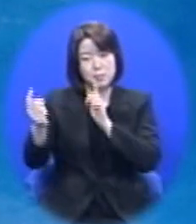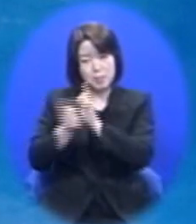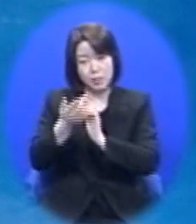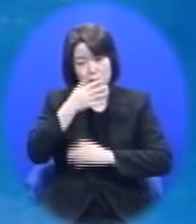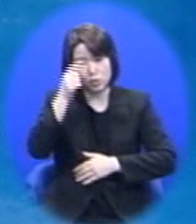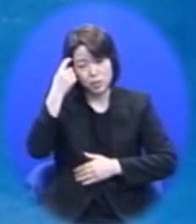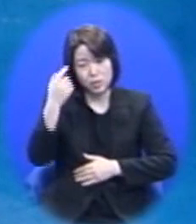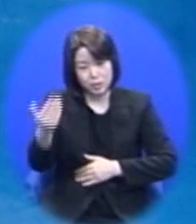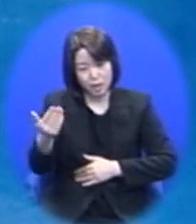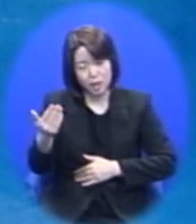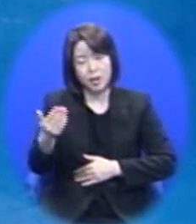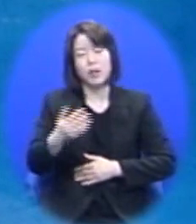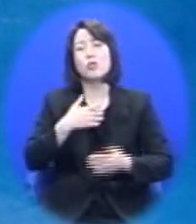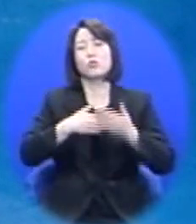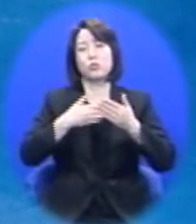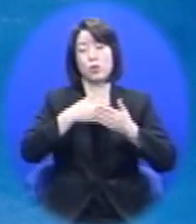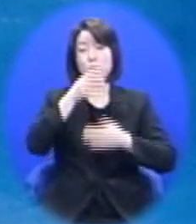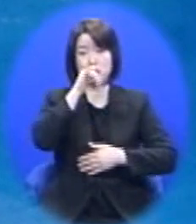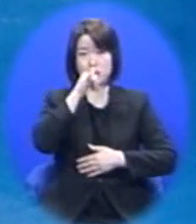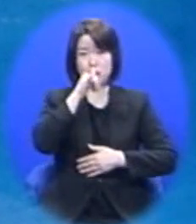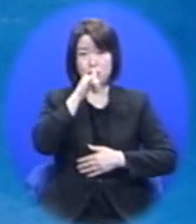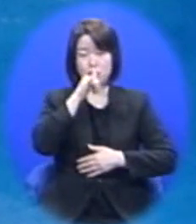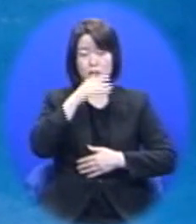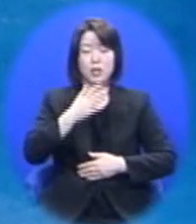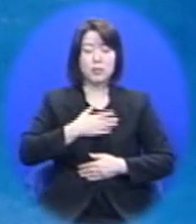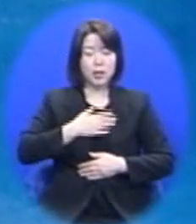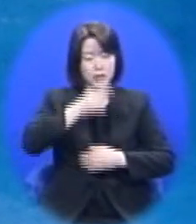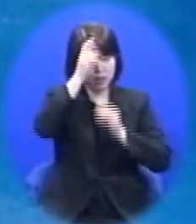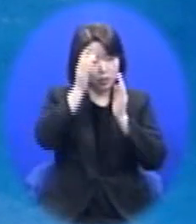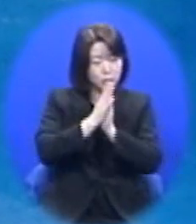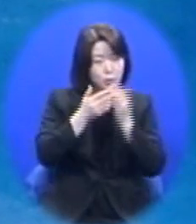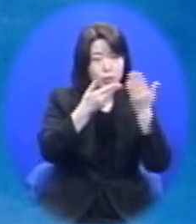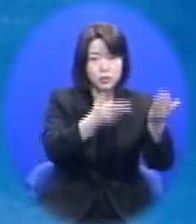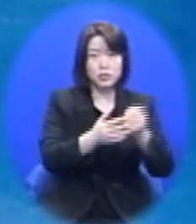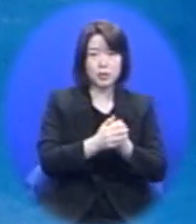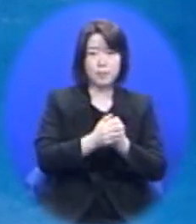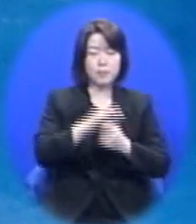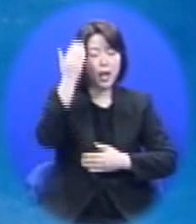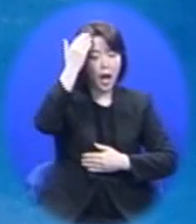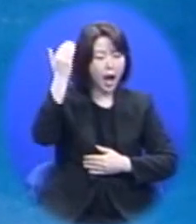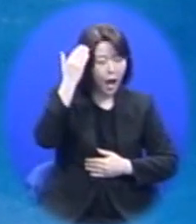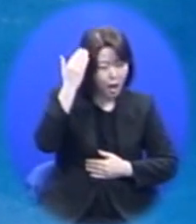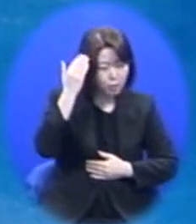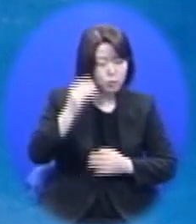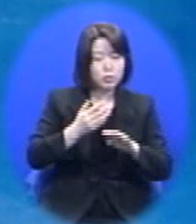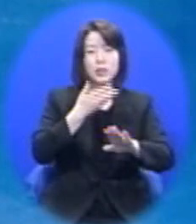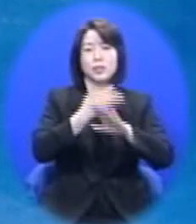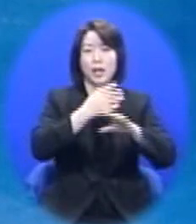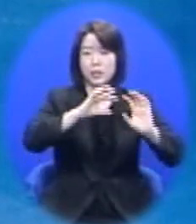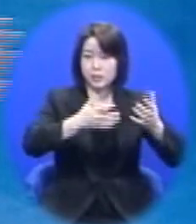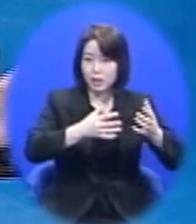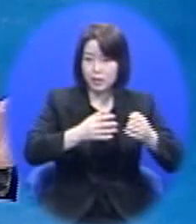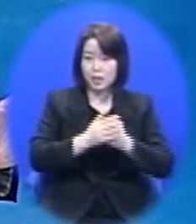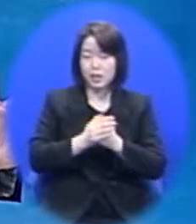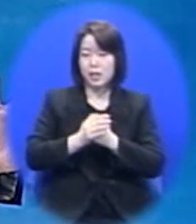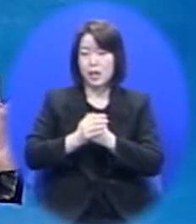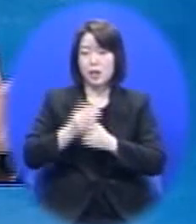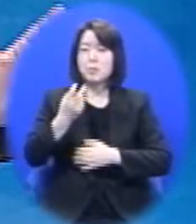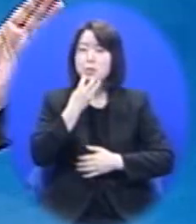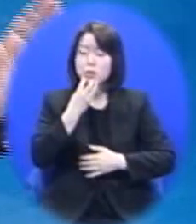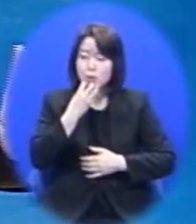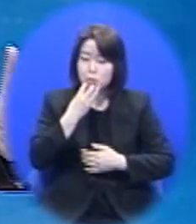드려요. 한국에 있으나 해외에 있으나 서울에 있으나 지방에 있으나 우리는